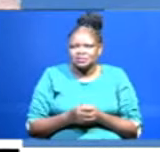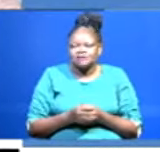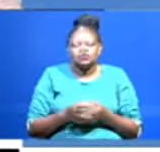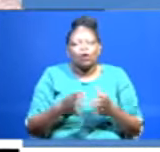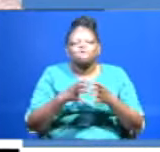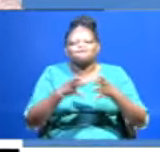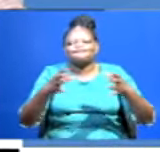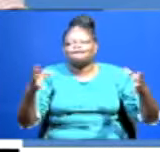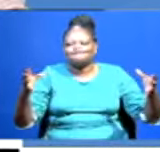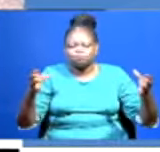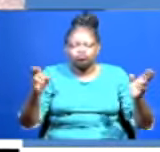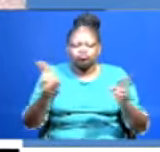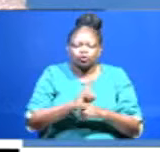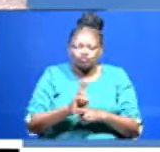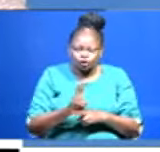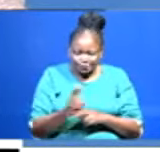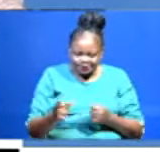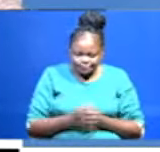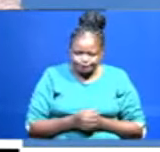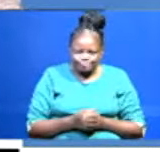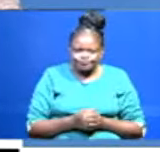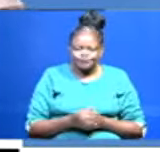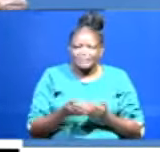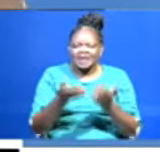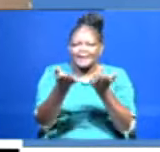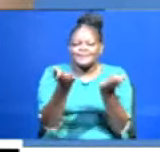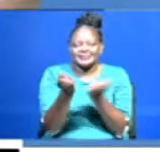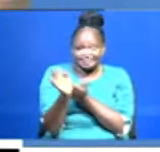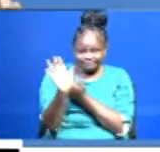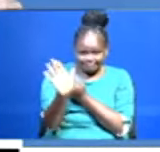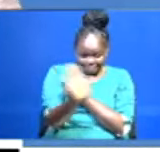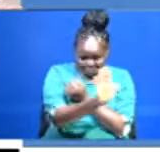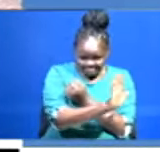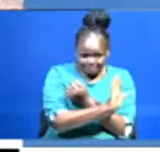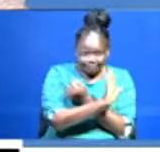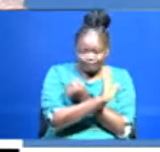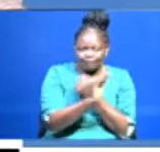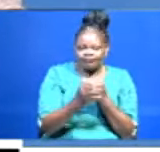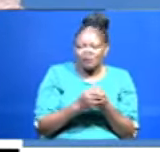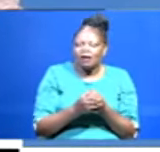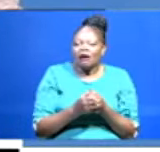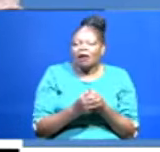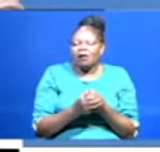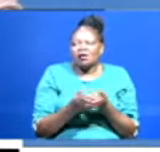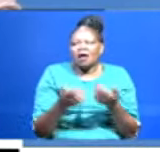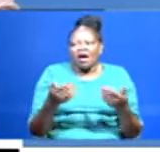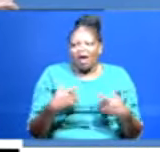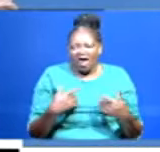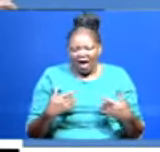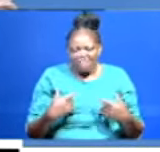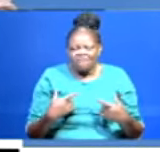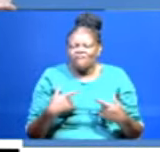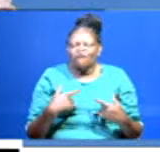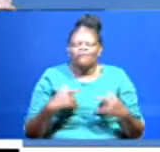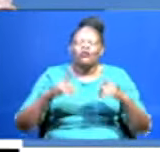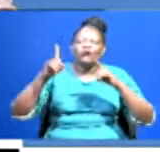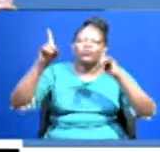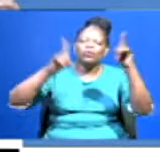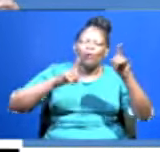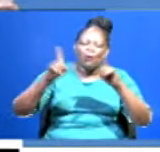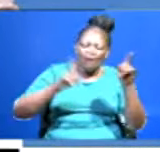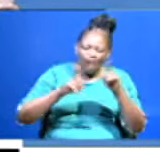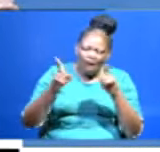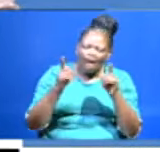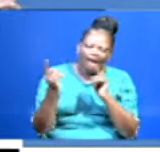wa matumizi. Kati ya biashara hizo, shughuli za kipekee za kitalii zenye mada